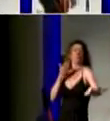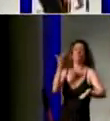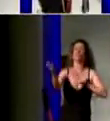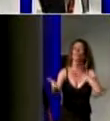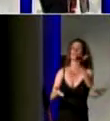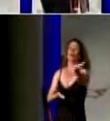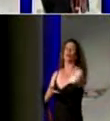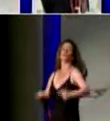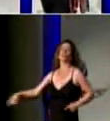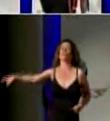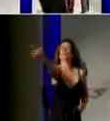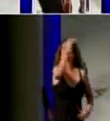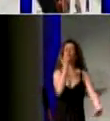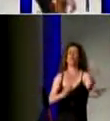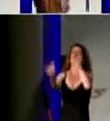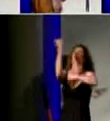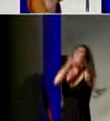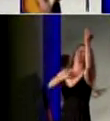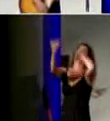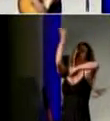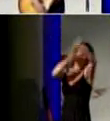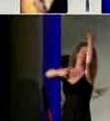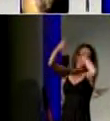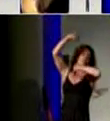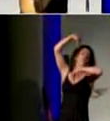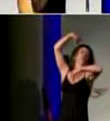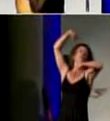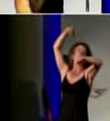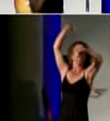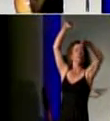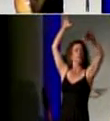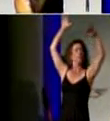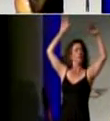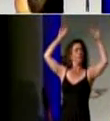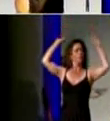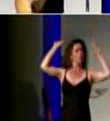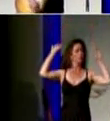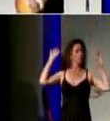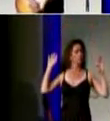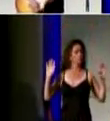dangereux. Ils en donnent, ils m'en en